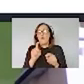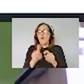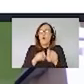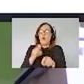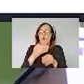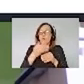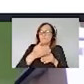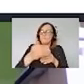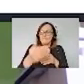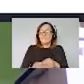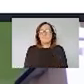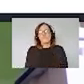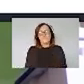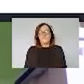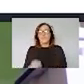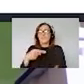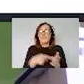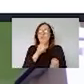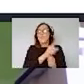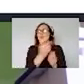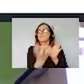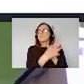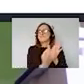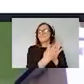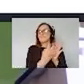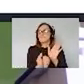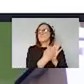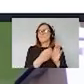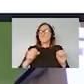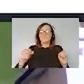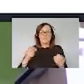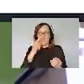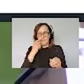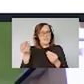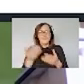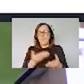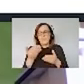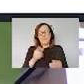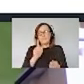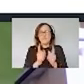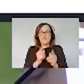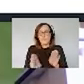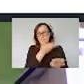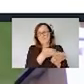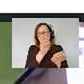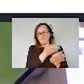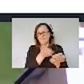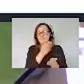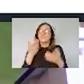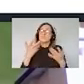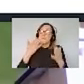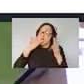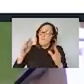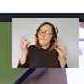także tutaj to jest tylko na slajdach, w związku z czym też nie zapraszam Państwa, dlatego to szybciutko przesuwam. Natomiast to, co chciałabym